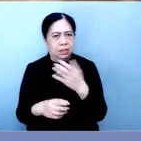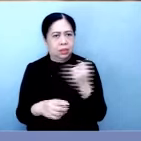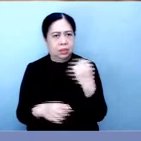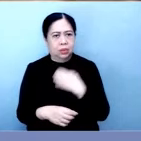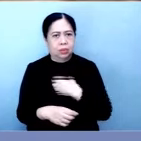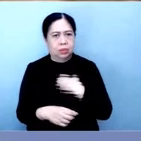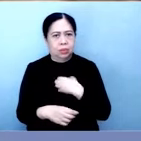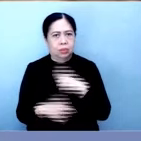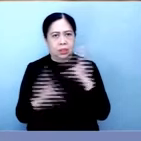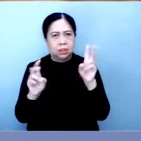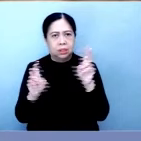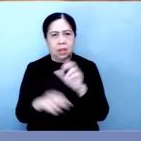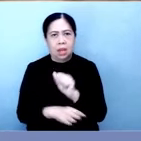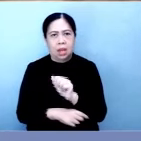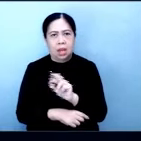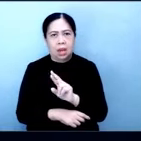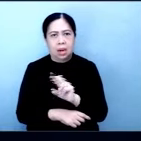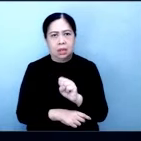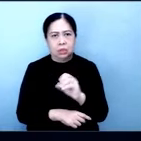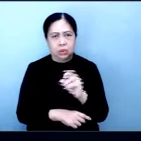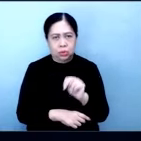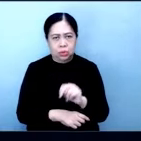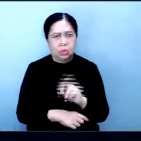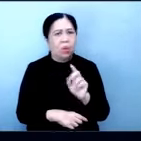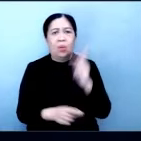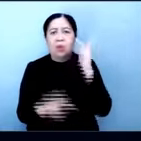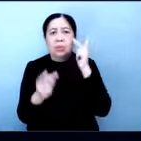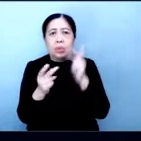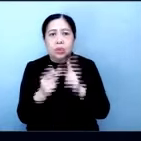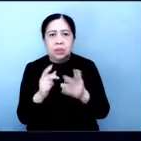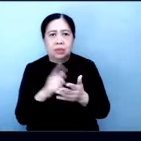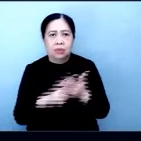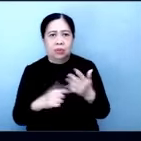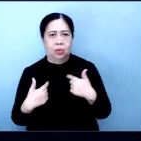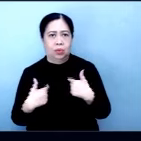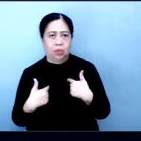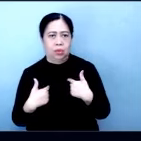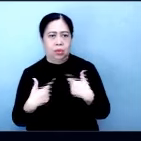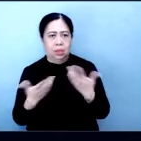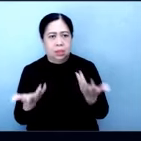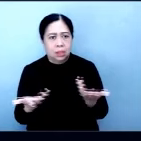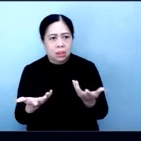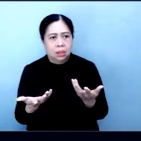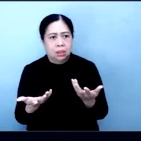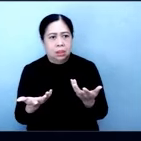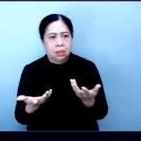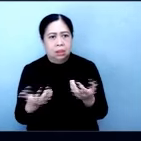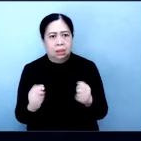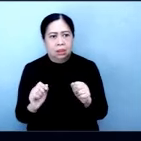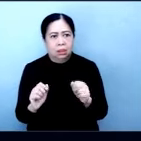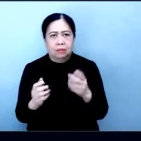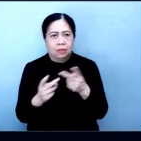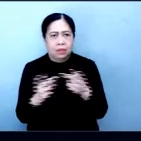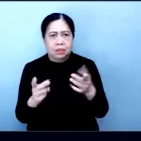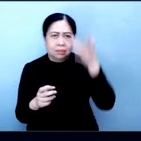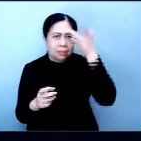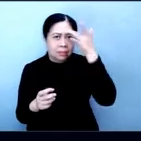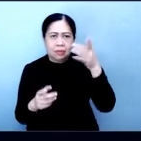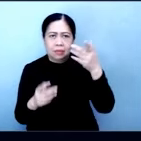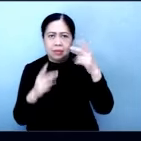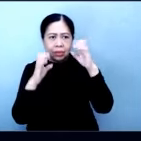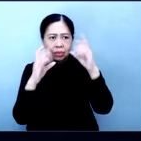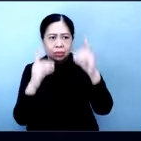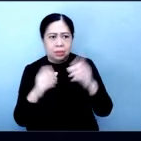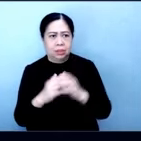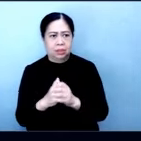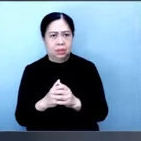arson. There's no motive on the part of Jade and the company. They are educated people, not barbaric